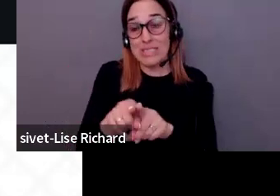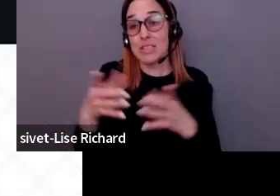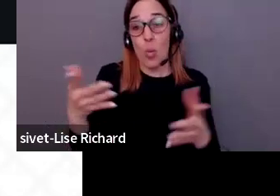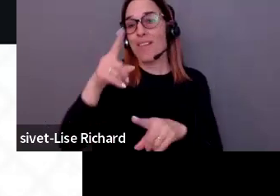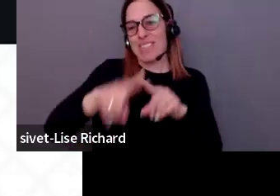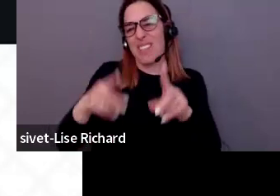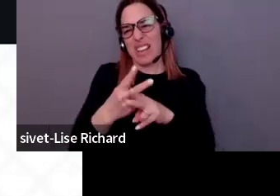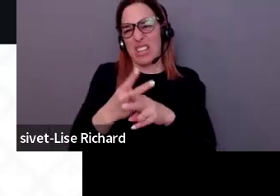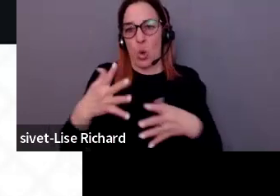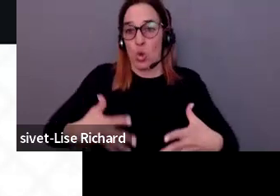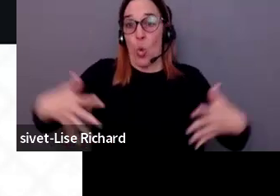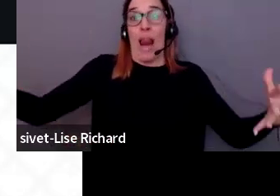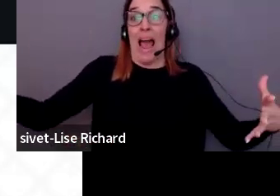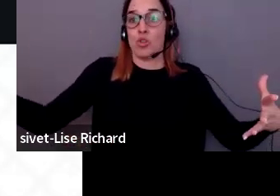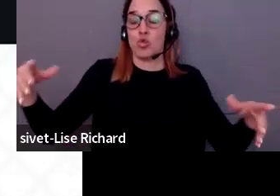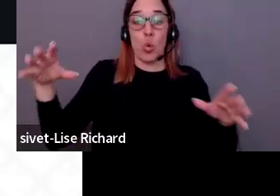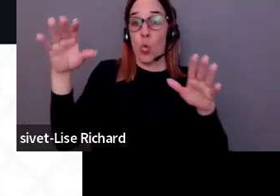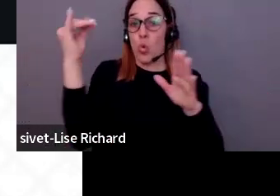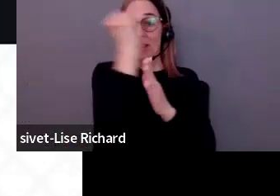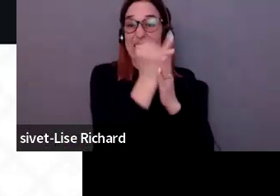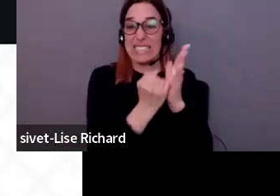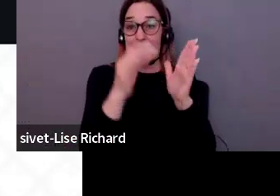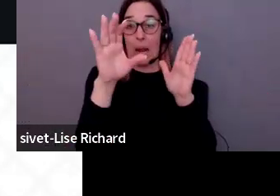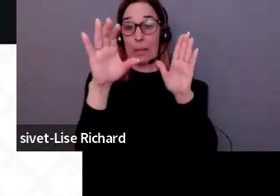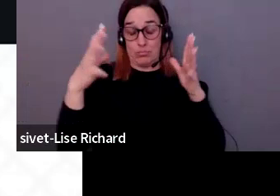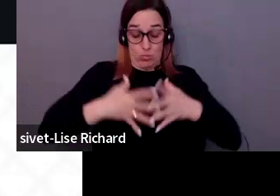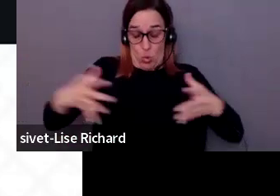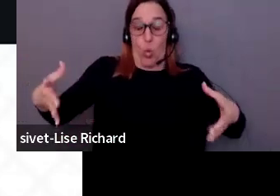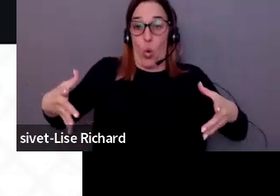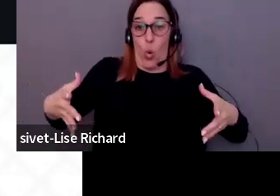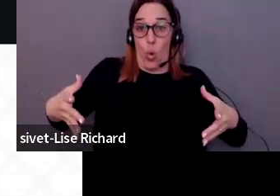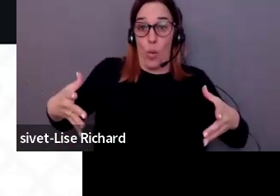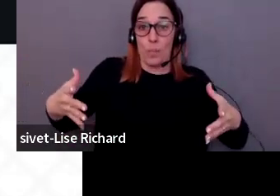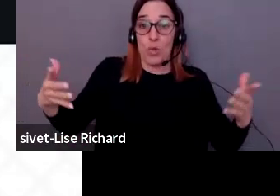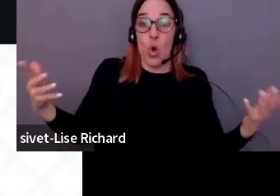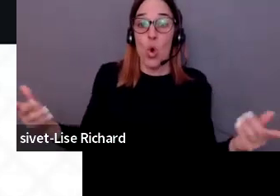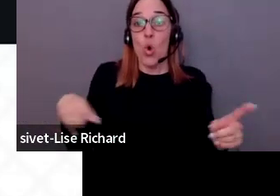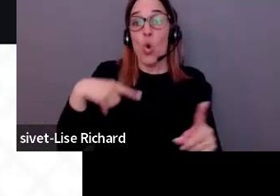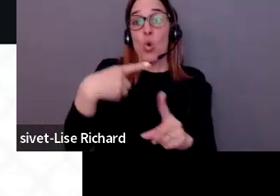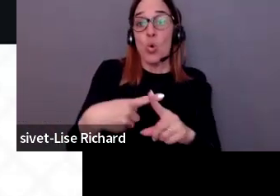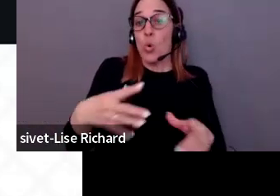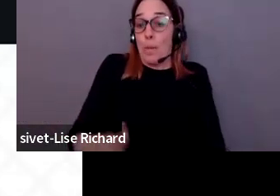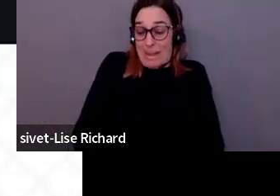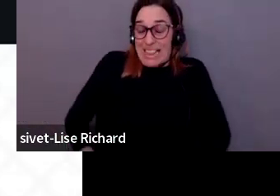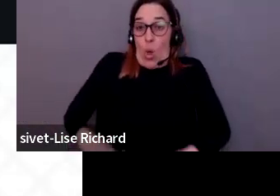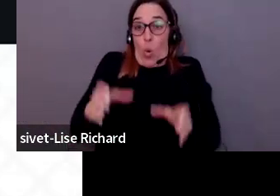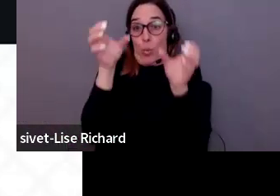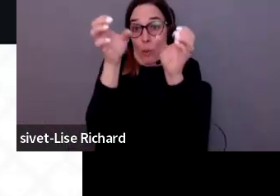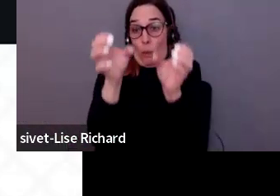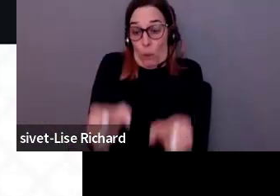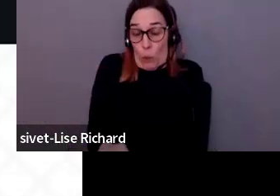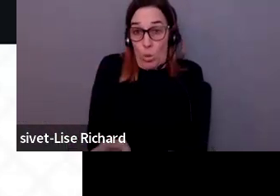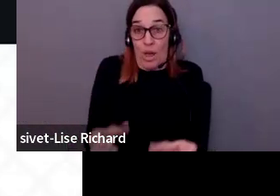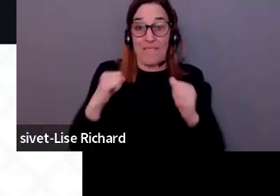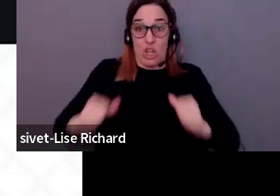sont larges, des gros motifs, des pantalons skinny jeans en plus avec un chandail qui est